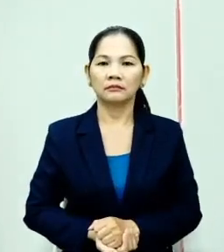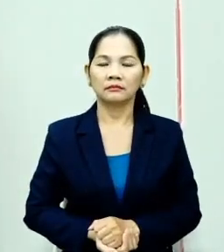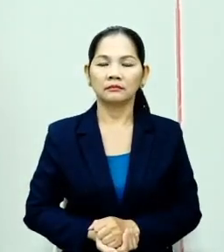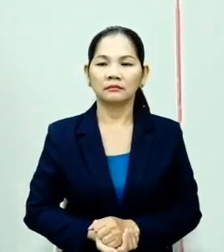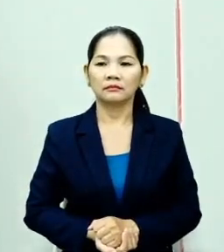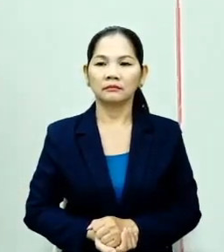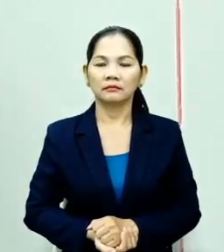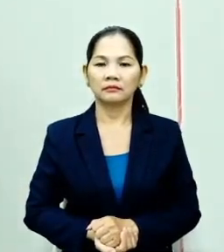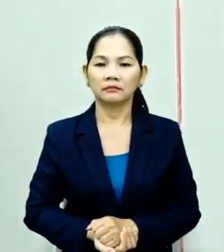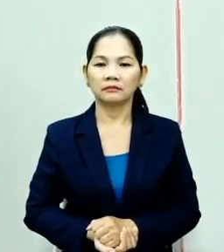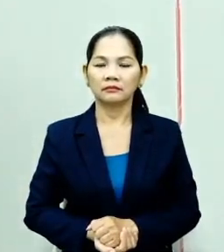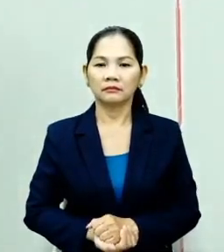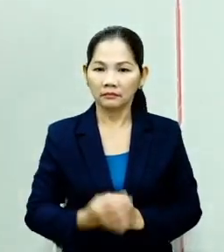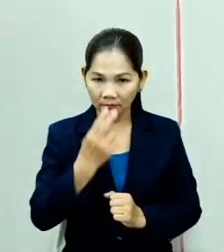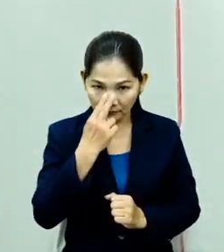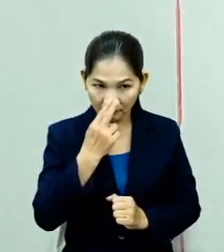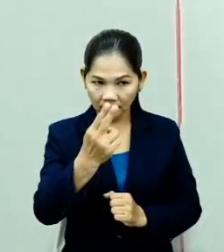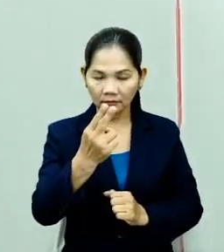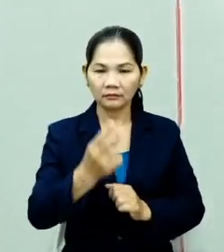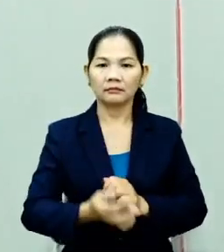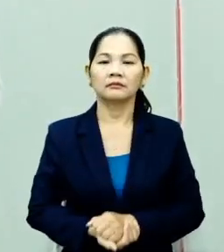nô chà lắc con mơ rụp đường tủa xó